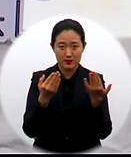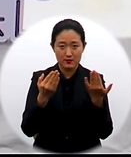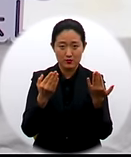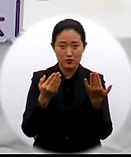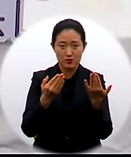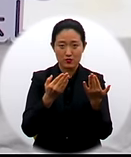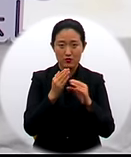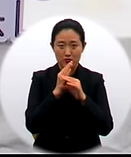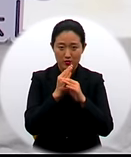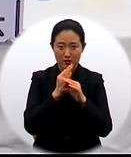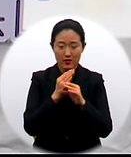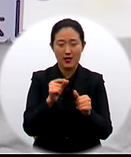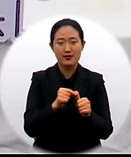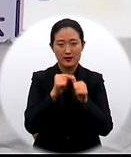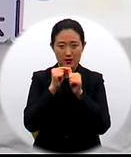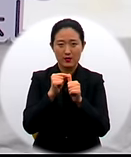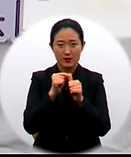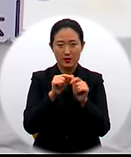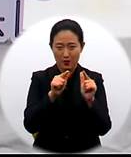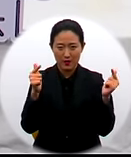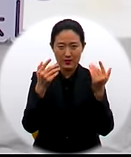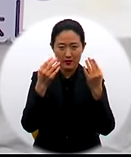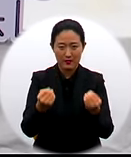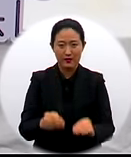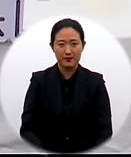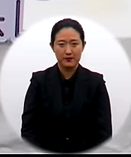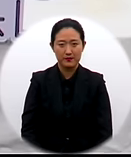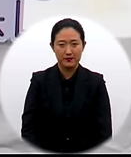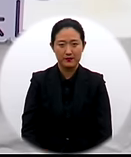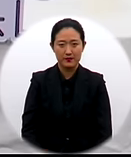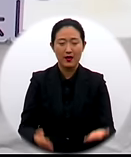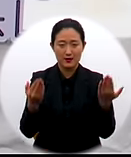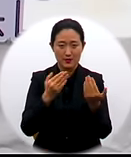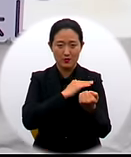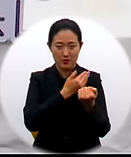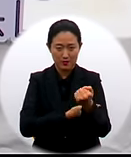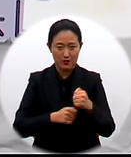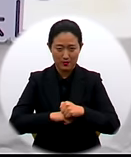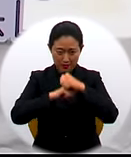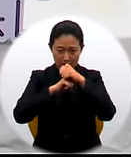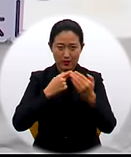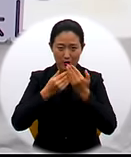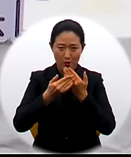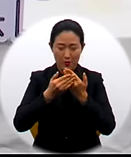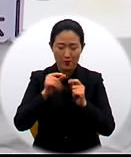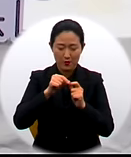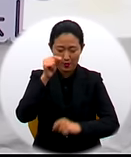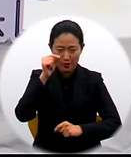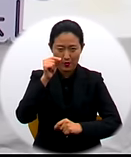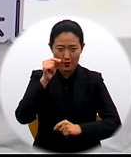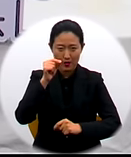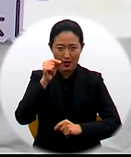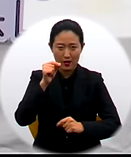대학 시절의 봉사활동 점수가 중요한 곳들이 있어요. 이렇게 기업마다 우리가 생각하는 직무 역량을 중심으로 채용